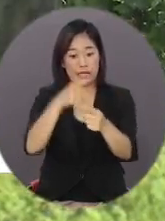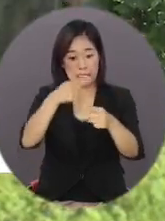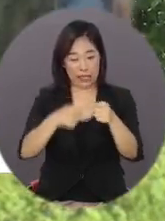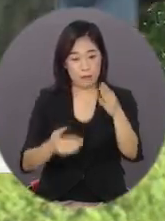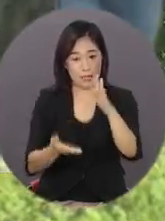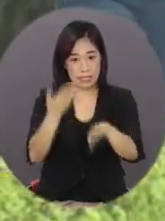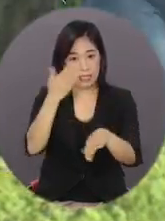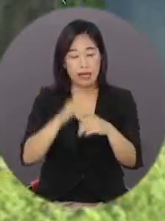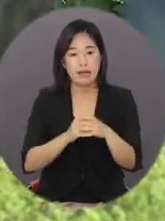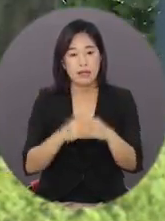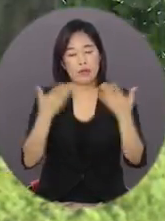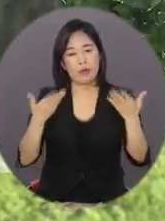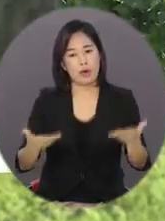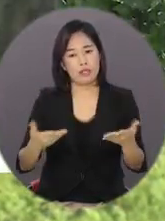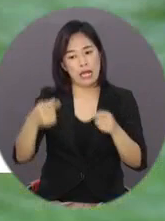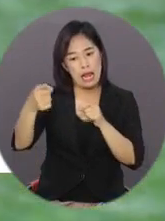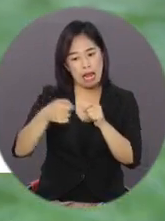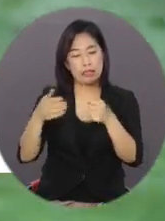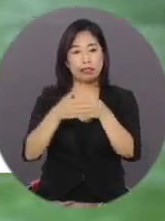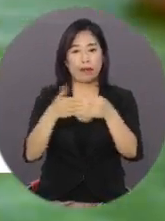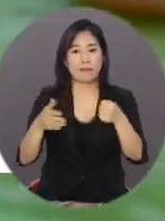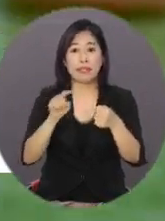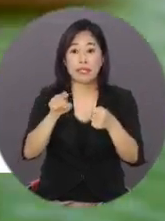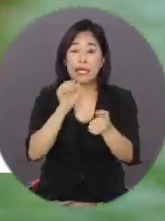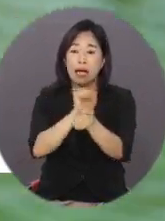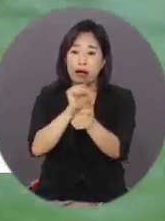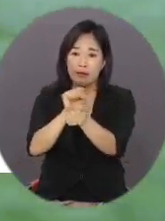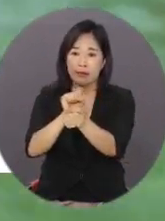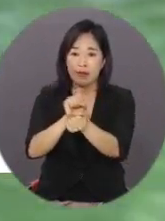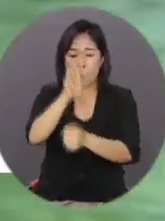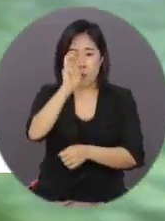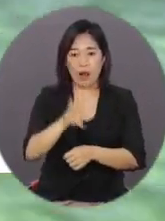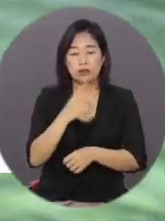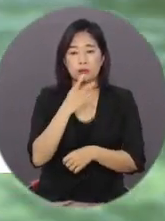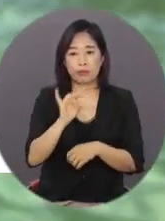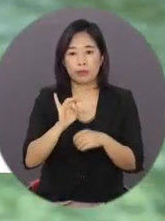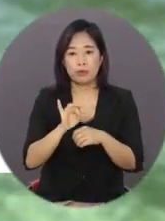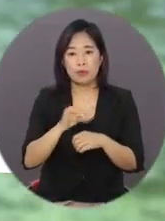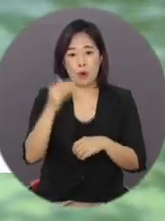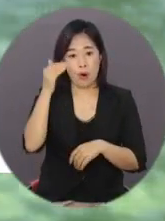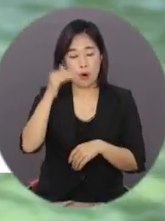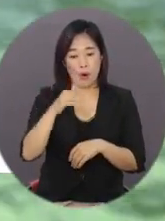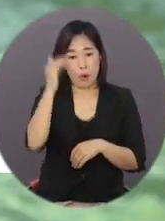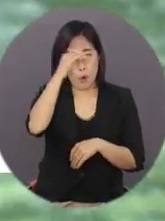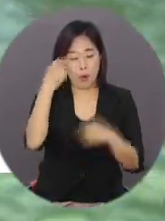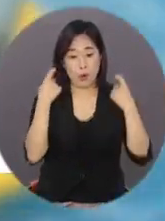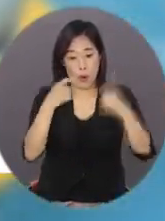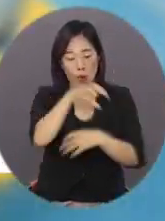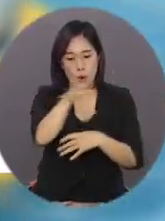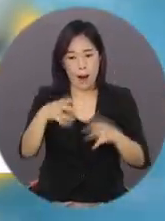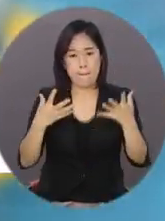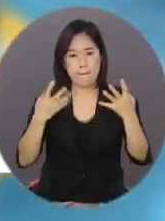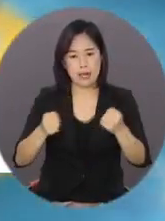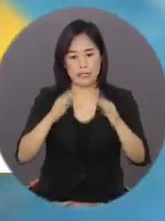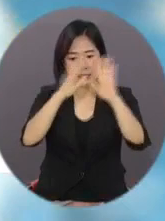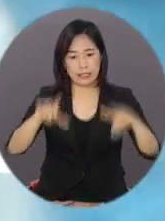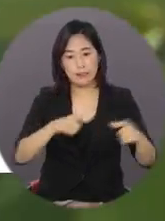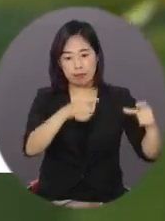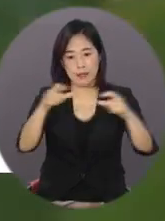여름 휴가철이 본격적으로 시작되면 이 같은 감염 사례가 광주는 물론 관광지가 많은 전남에서도 늘어날 가능성이